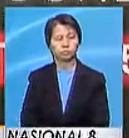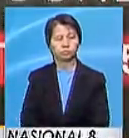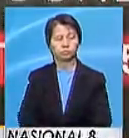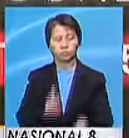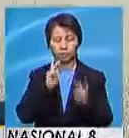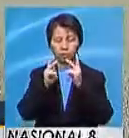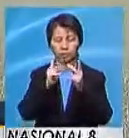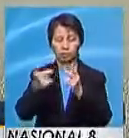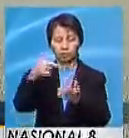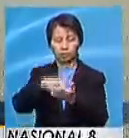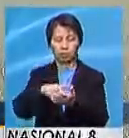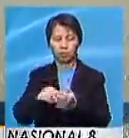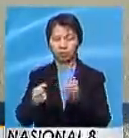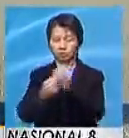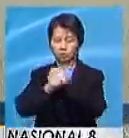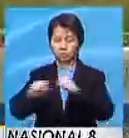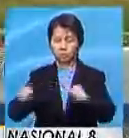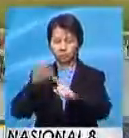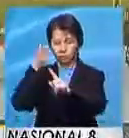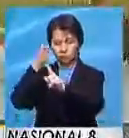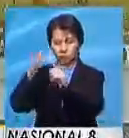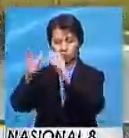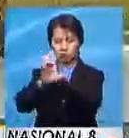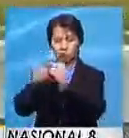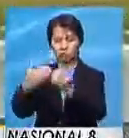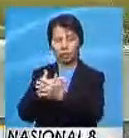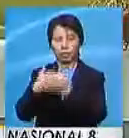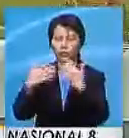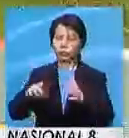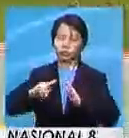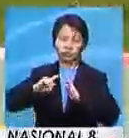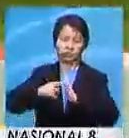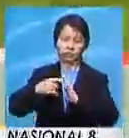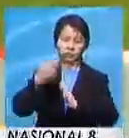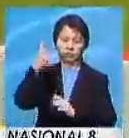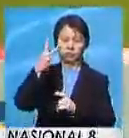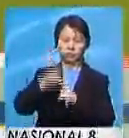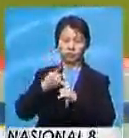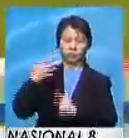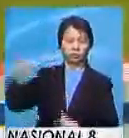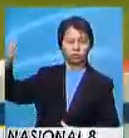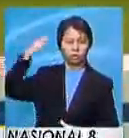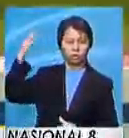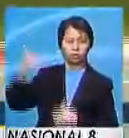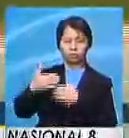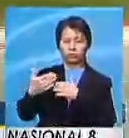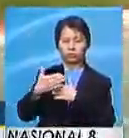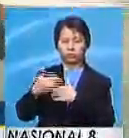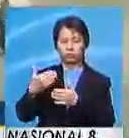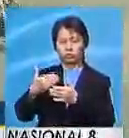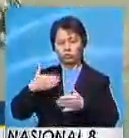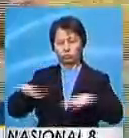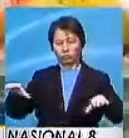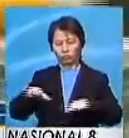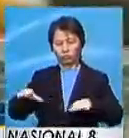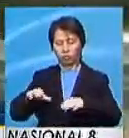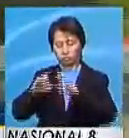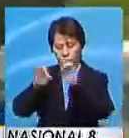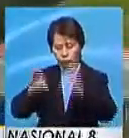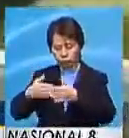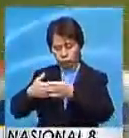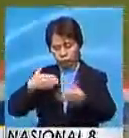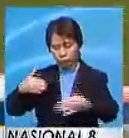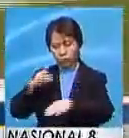Tambah Zul Fahmi, persiapan ke arah cabaran baru itu telah bermula sejak 2 bulan lalu sebelum melakukan ujian pramusim di